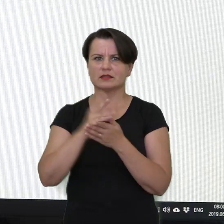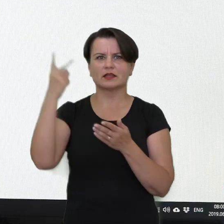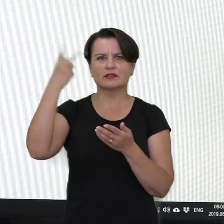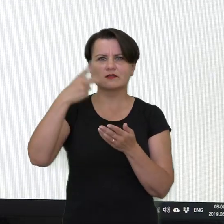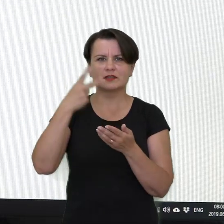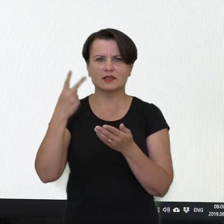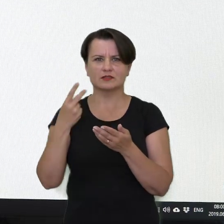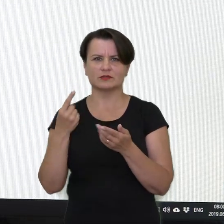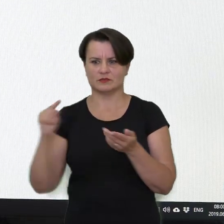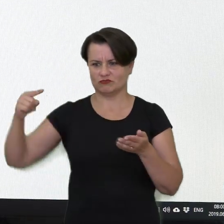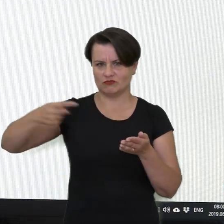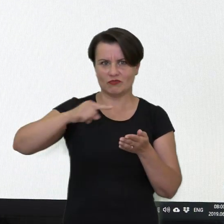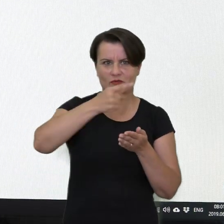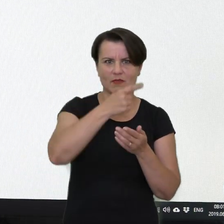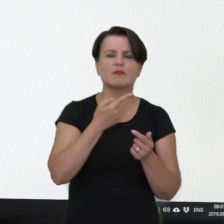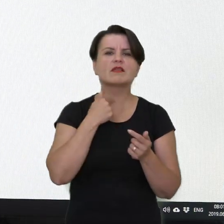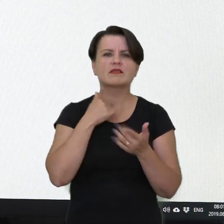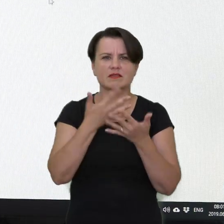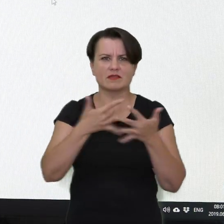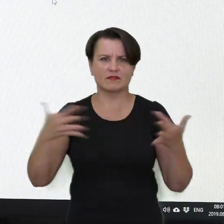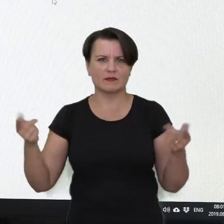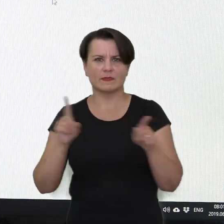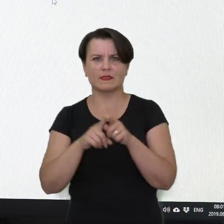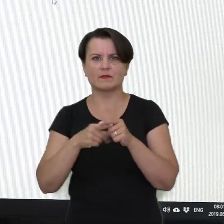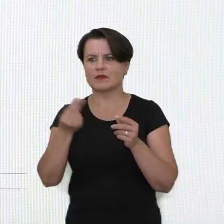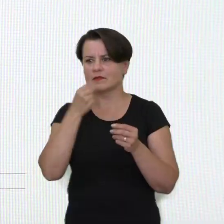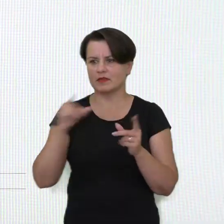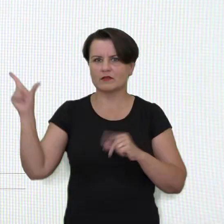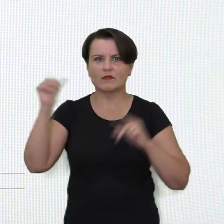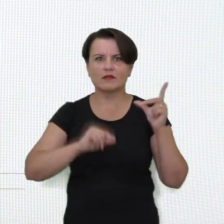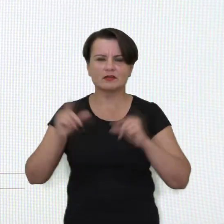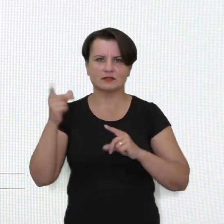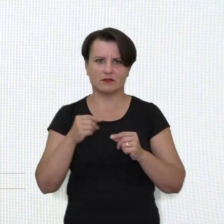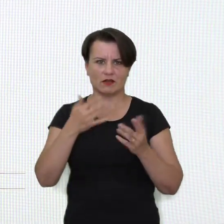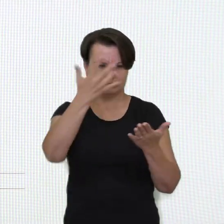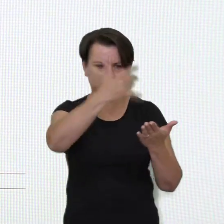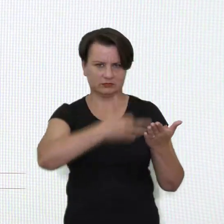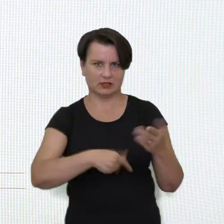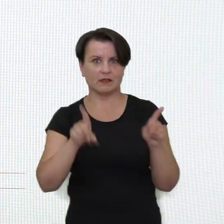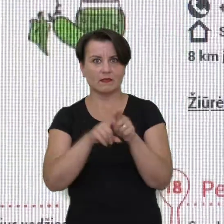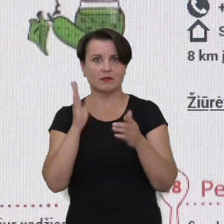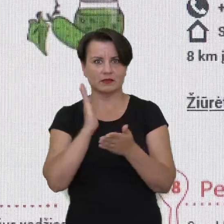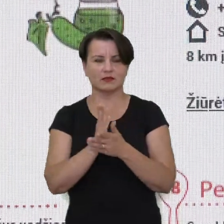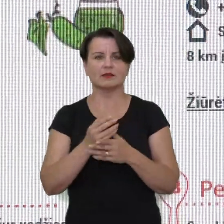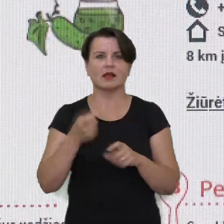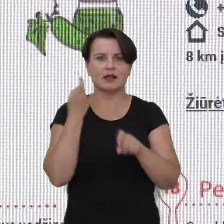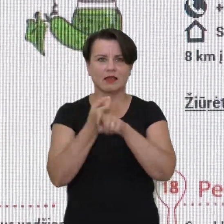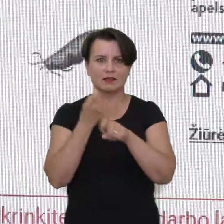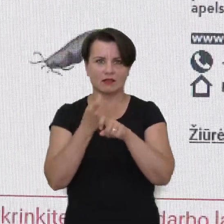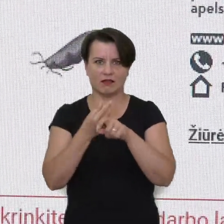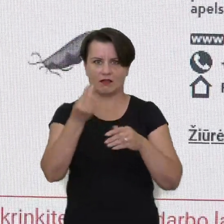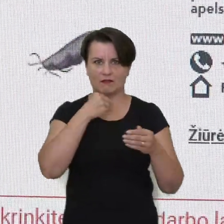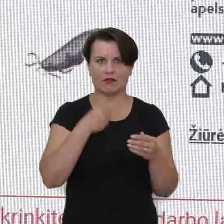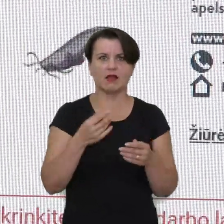20 netikėtų patiekalų Lietuvoje ir maisto festivalių sąrašu. Jame ir kėdainietiški produktai – agurkų džemas